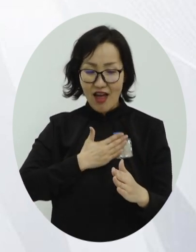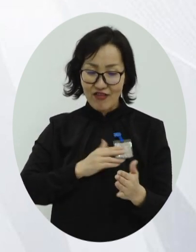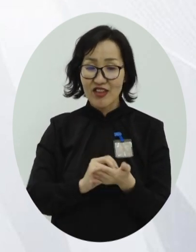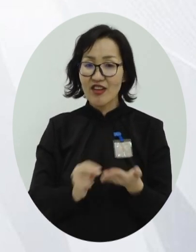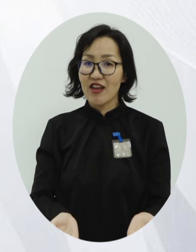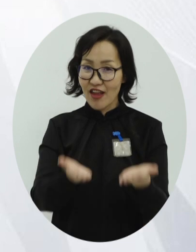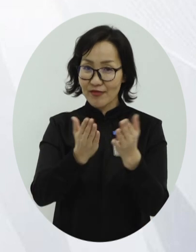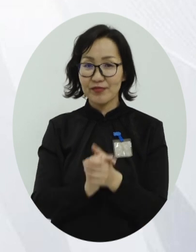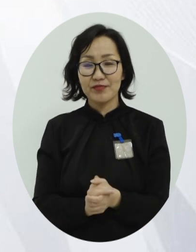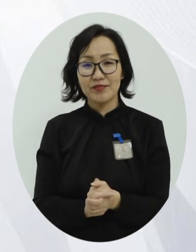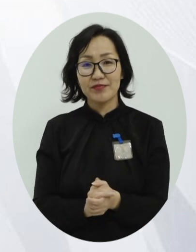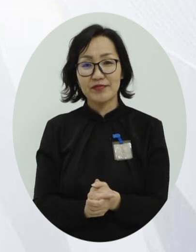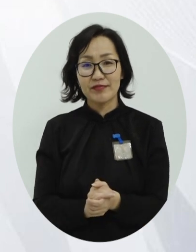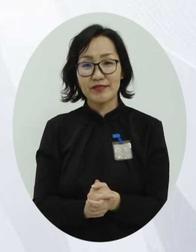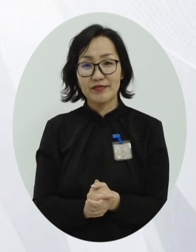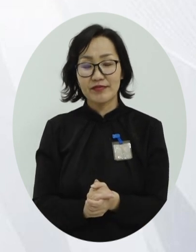тав тухтай хийгээрэй.